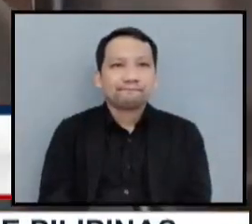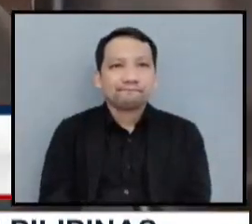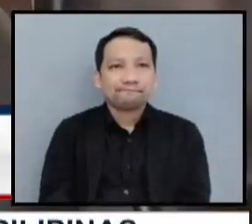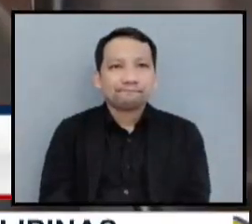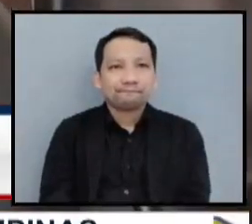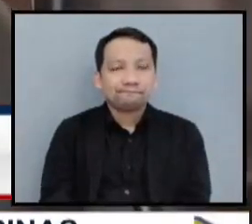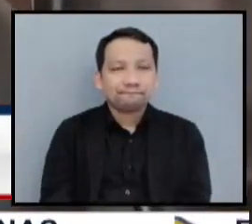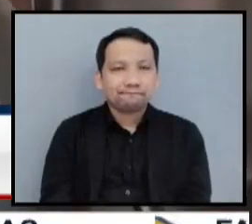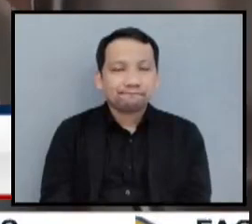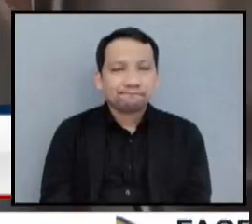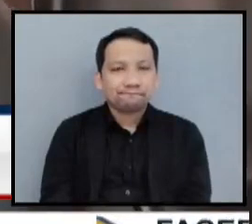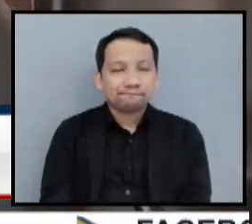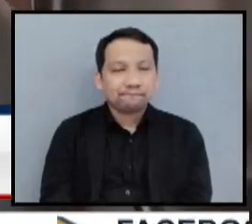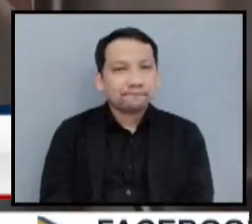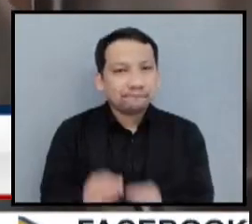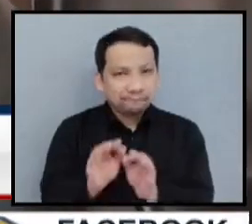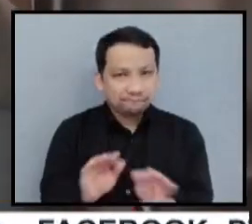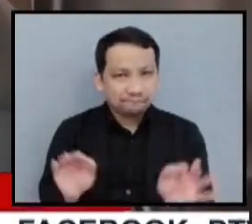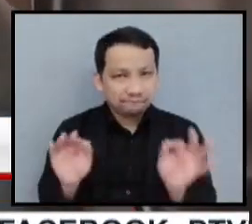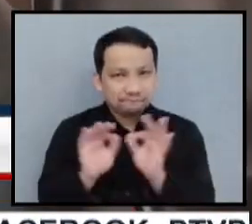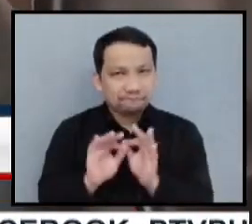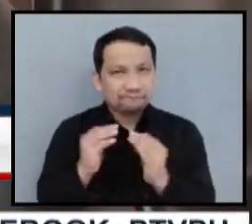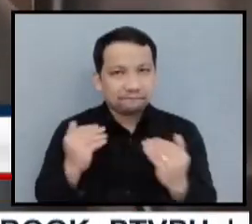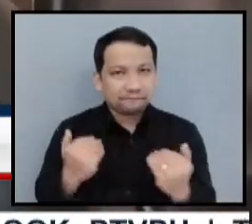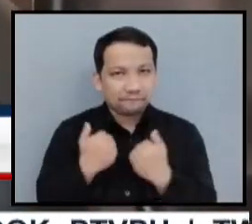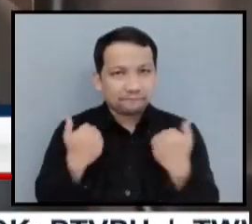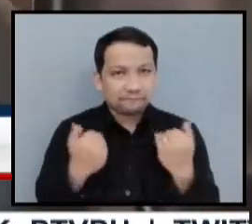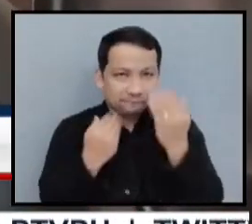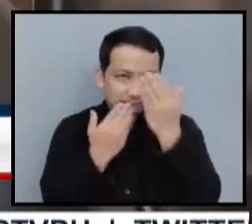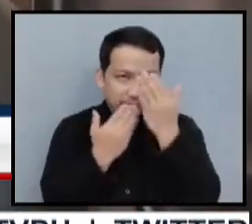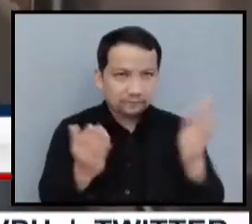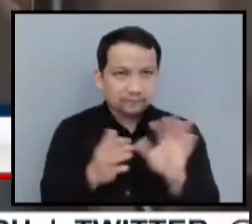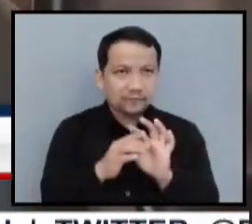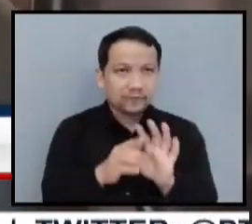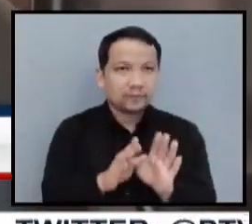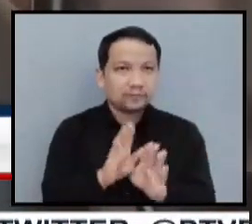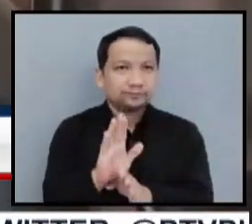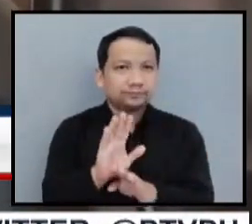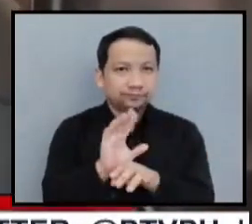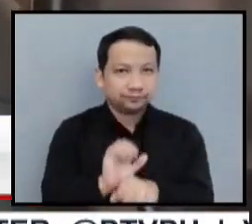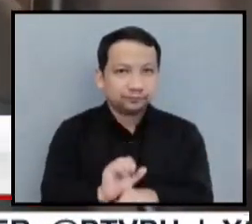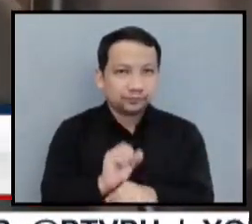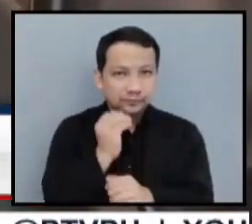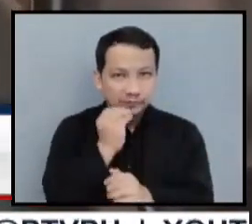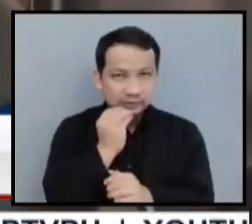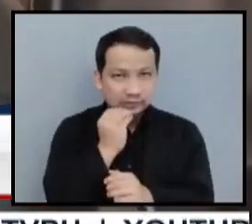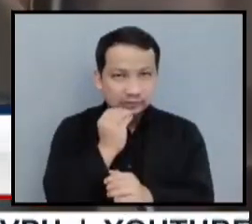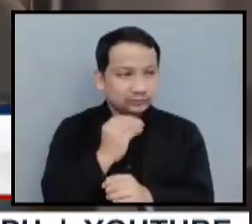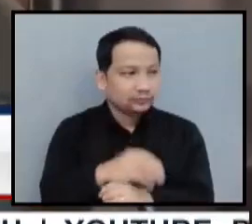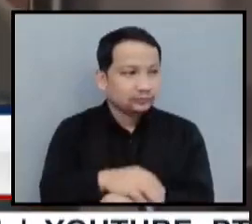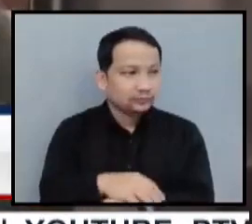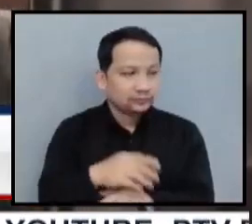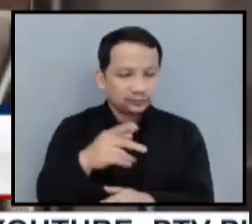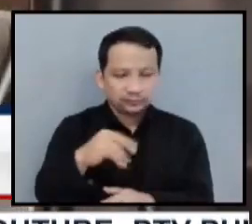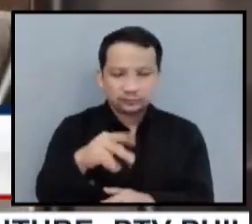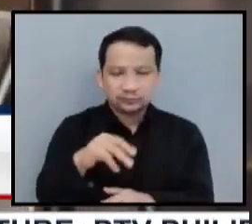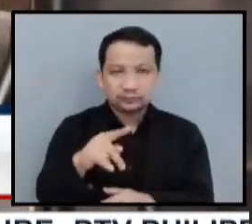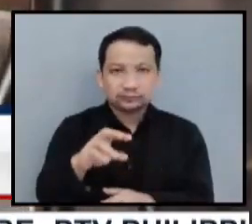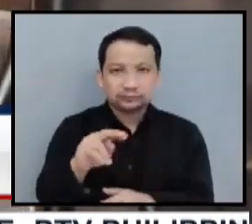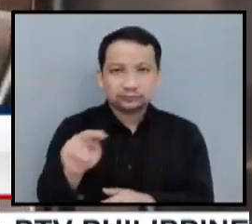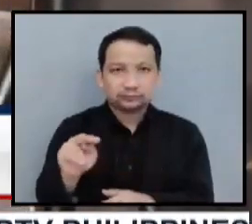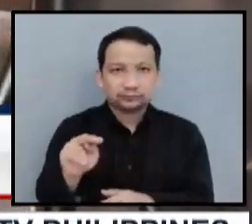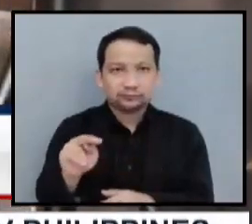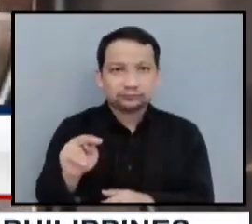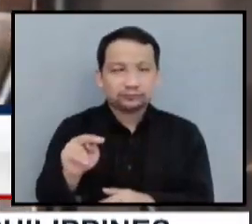Halaga po ito para sa aming mga kabataan upang malaman po yung traditional foods like pinikpikan for Igorot